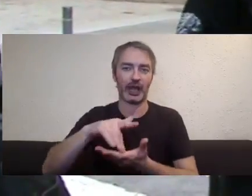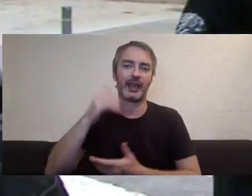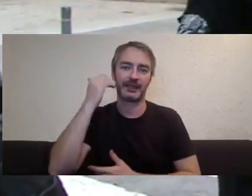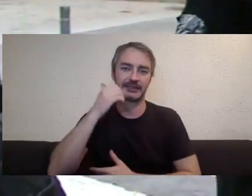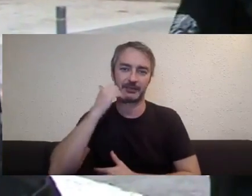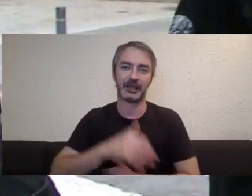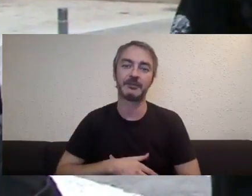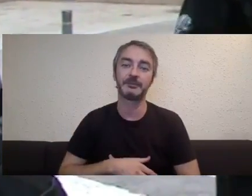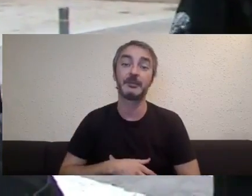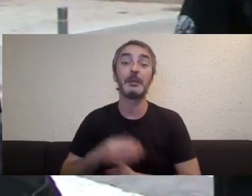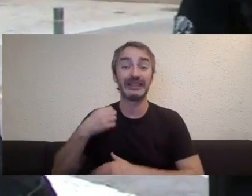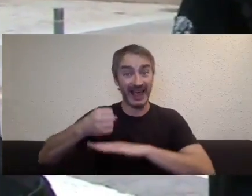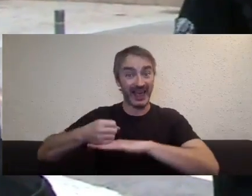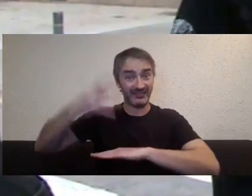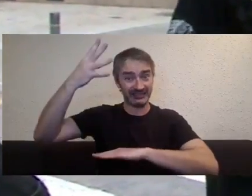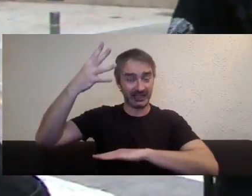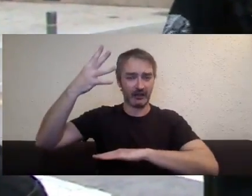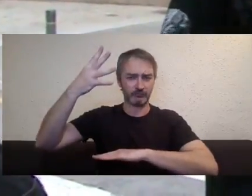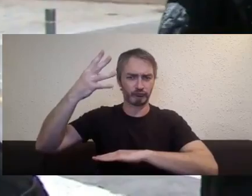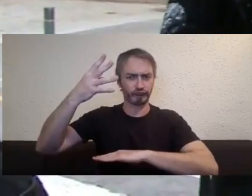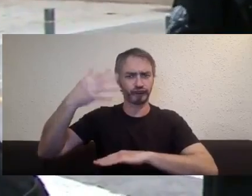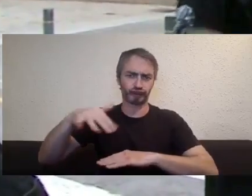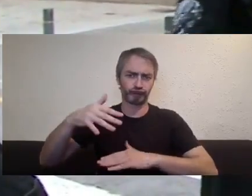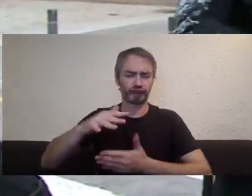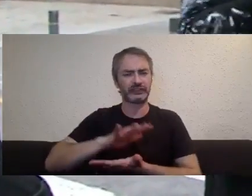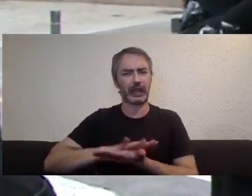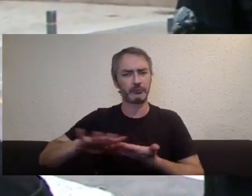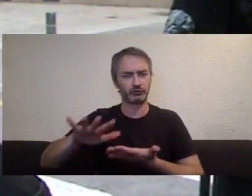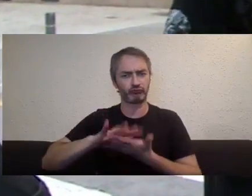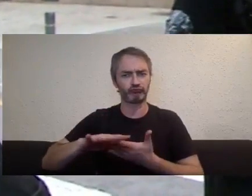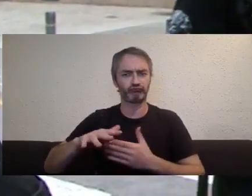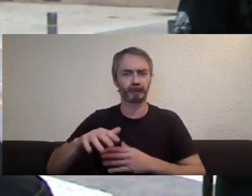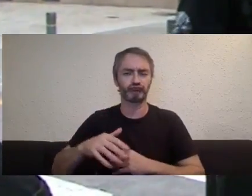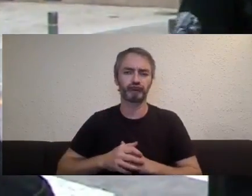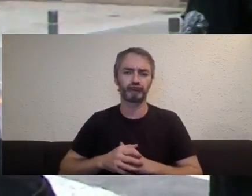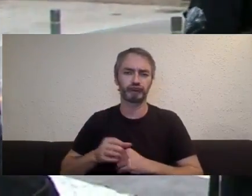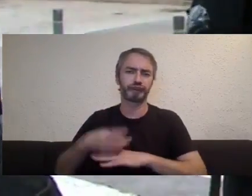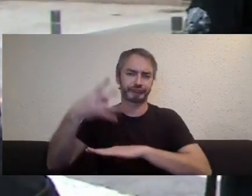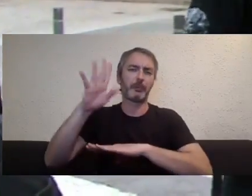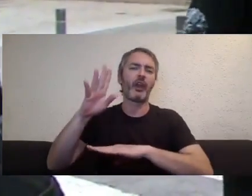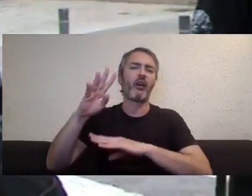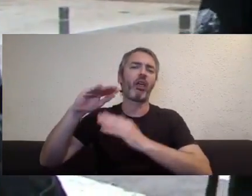manifestació, bueno, el mateix dissabte. L'edifici va estar durant molt de temps